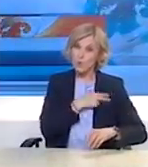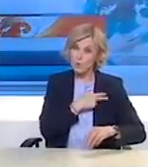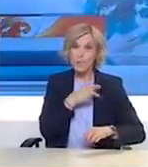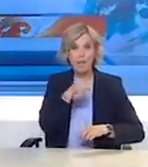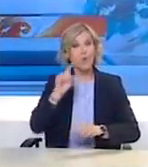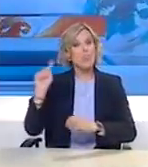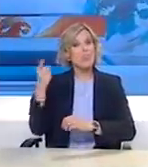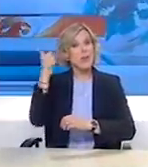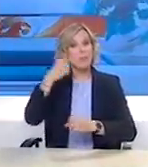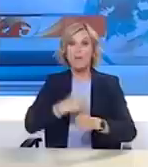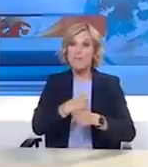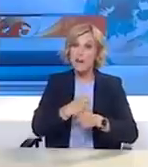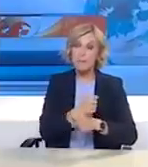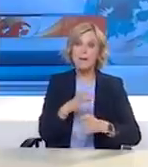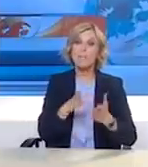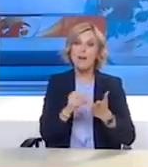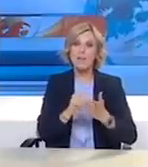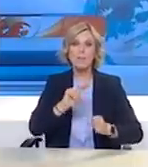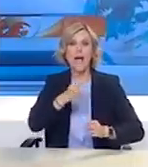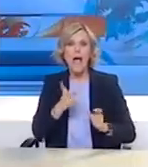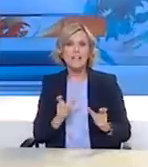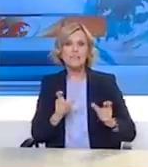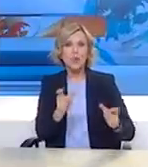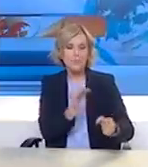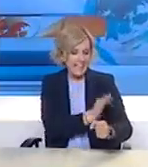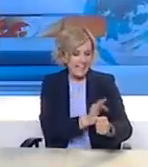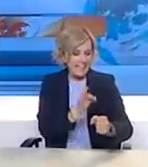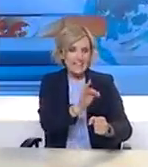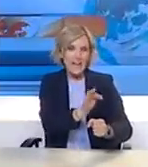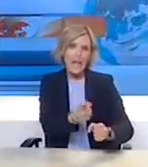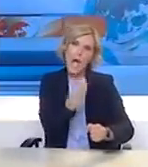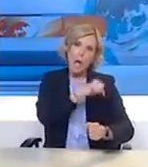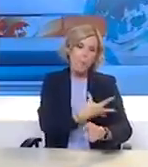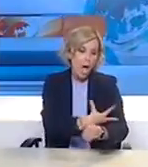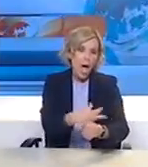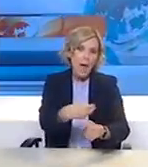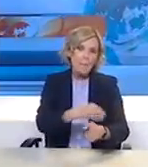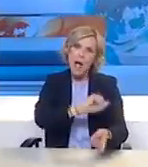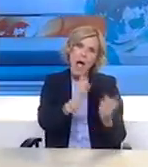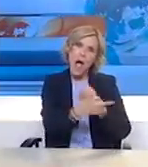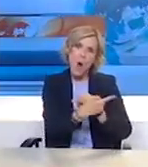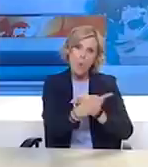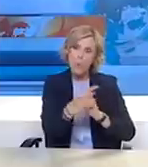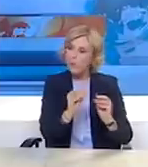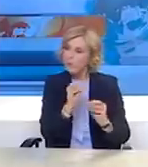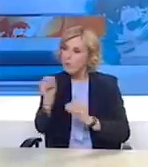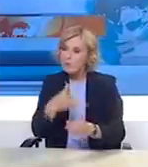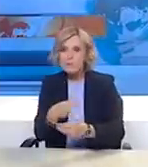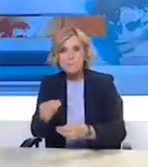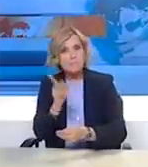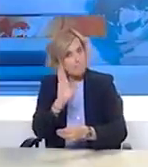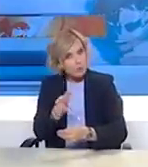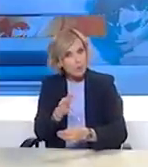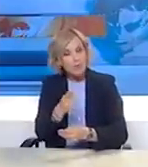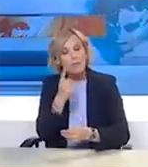θεραπεία, δηλαδή τα αντισώματα κάποιου άλλου ανθρώπου, τα οποία μπορούν να δημιουργήσουν προβλήματα στην πορεία και να είναι κάτι αναπάντεχο που δεν το περιμένεις. Γι' αυτό πρέπει να γίνεται